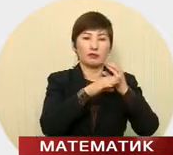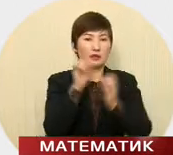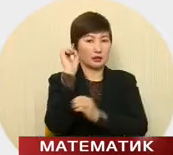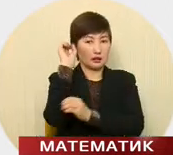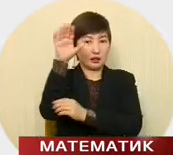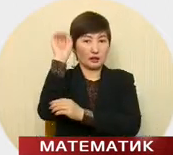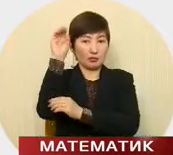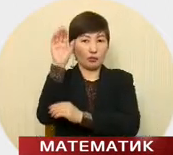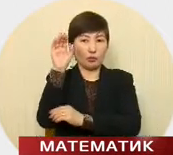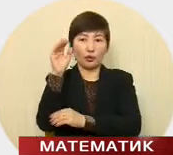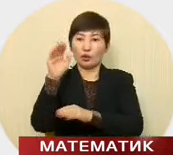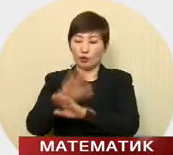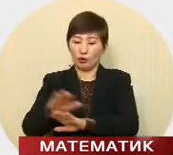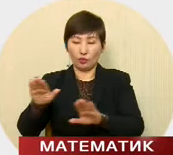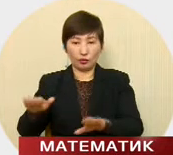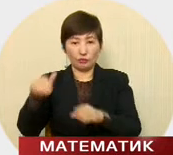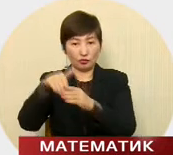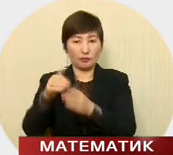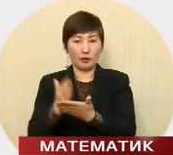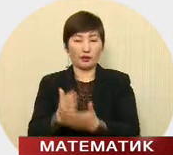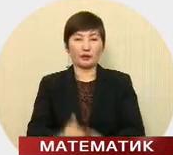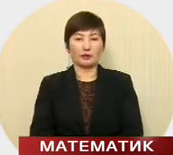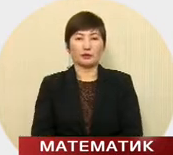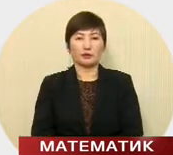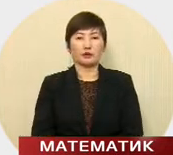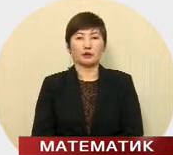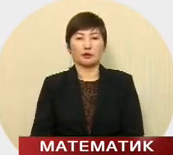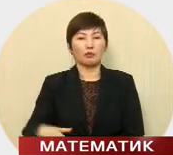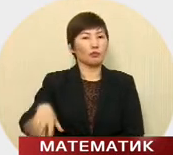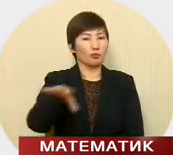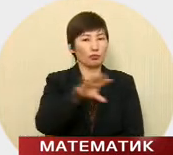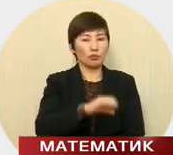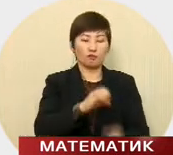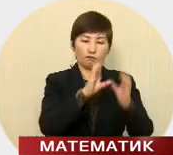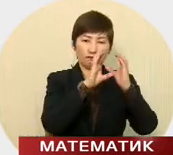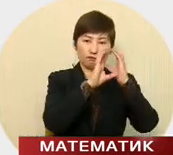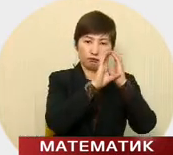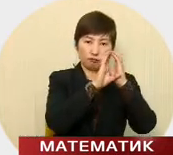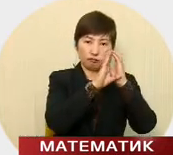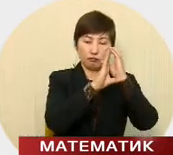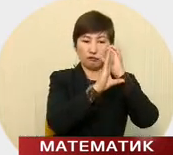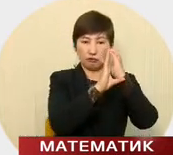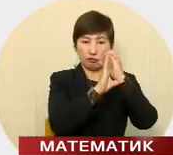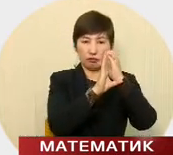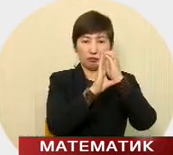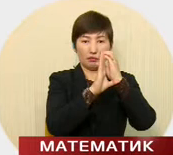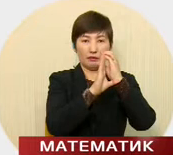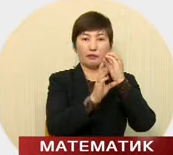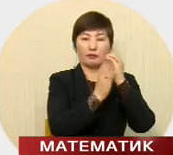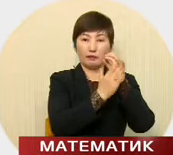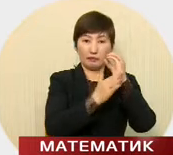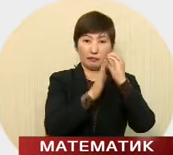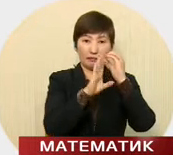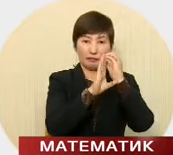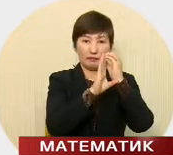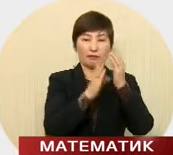бөмбөгөр хичээлдэг сурагчдыг илэрхийлж байна. За тэгвэл энэ маань нийт дугуйн тэн хагасыг эзэлж байгаа нь эндээс харагдаж байна.